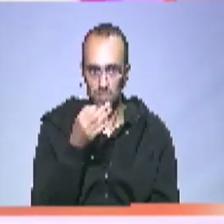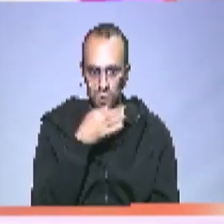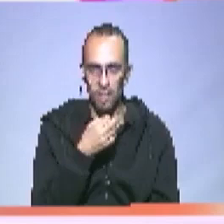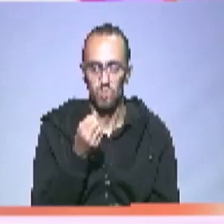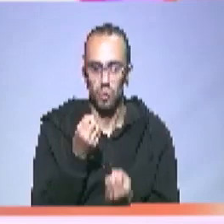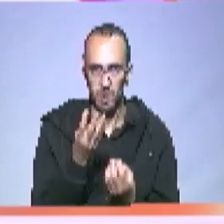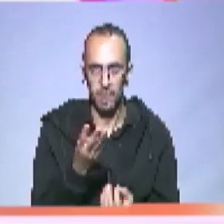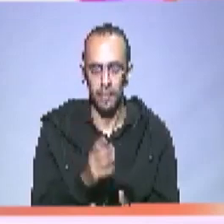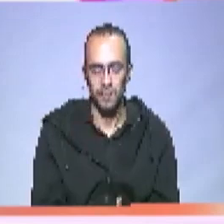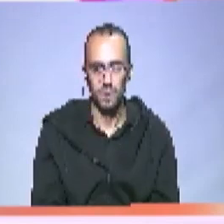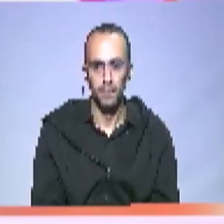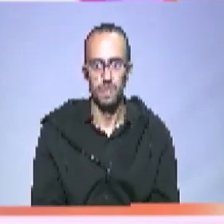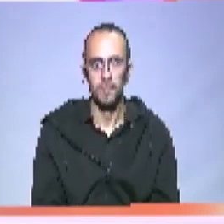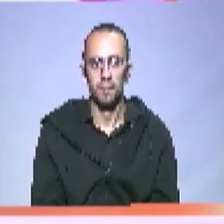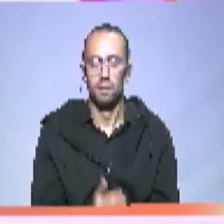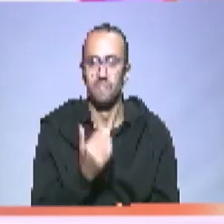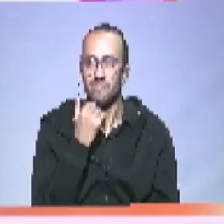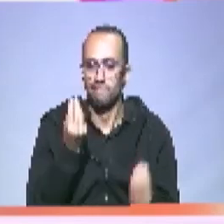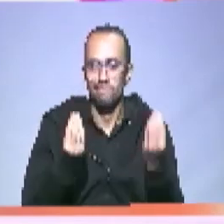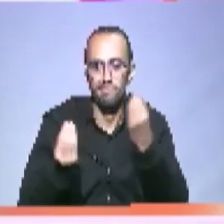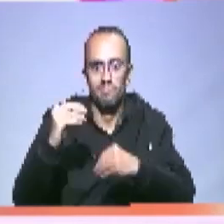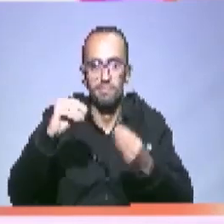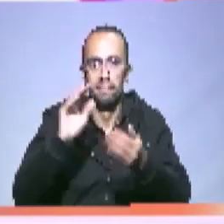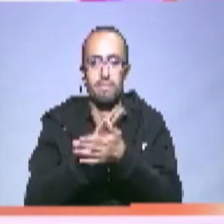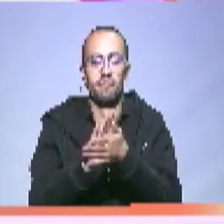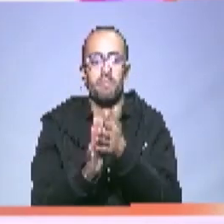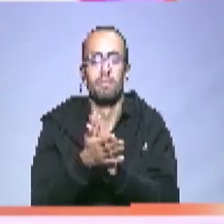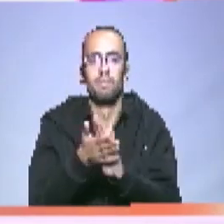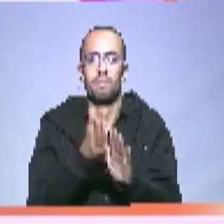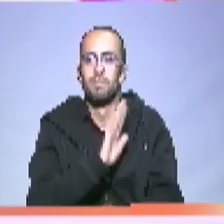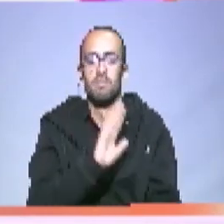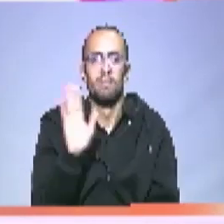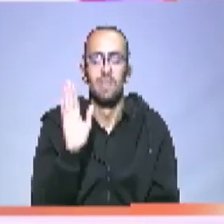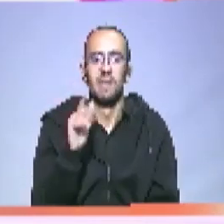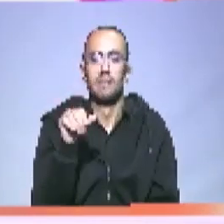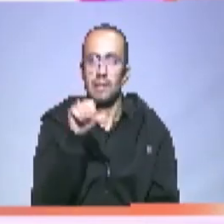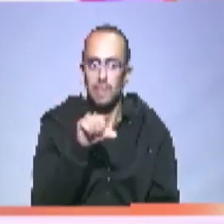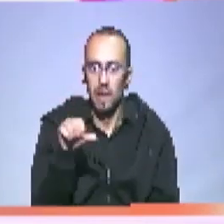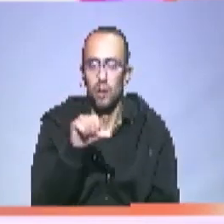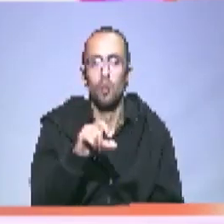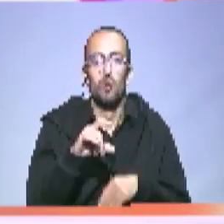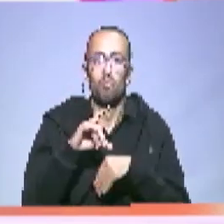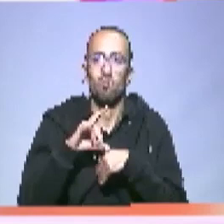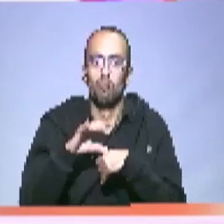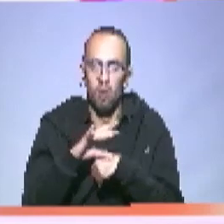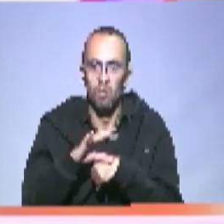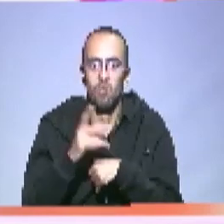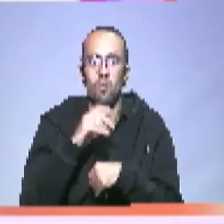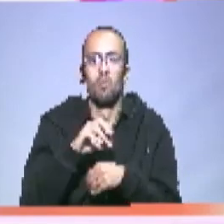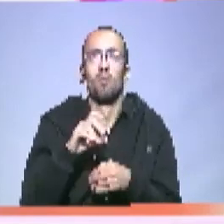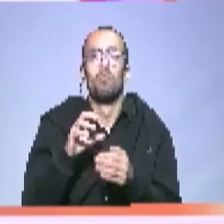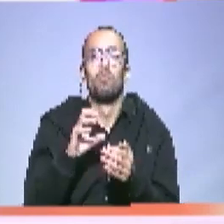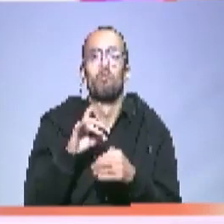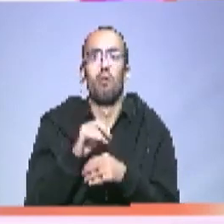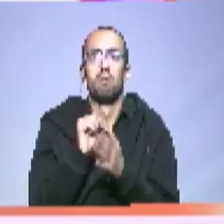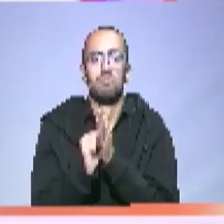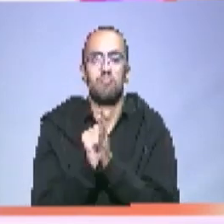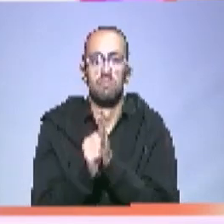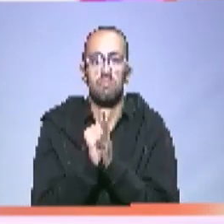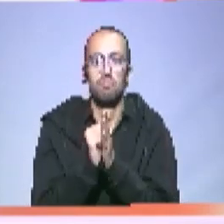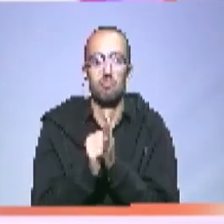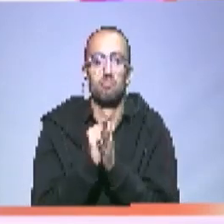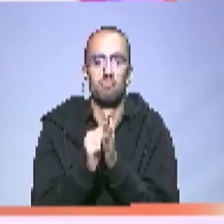قال لنا، وما فيهاش أي حاجة خالص، اللي هي بس زيت والبرتقال والبشر البرتقال، وزي ما حضرتك شايف